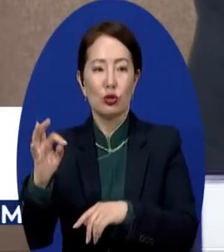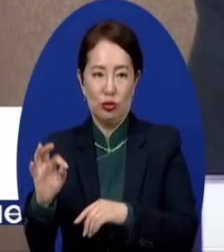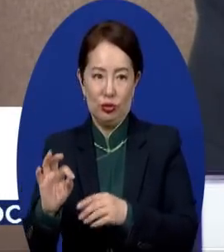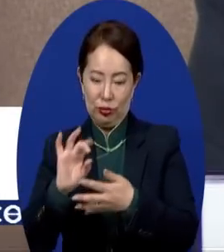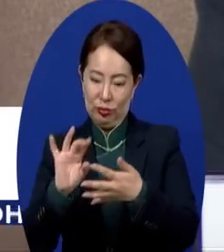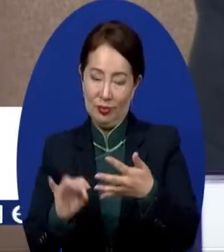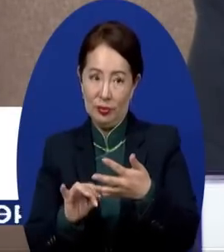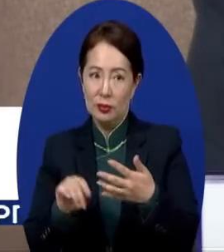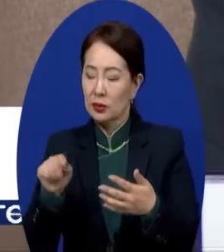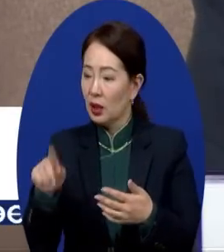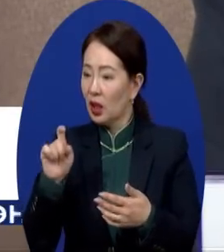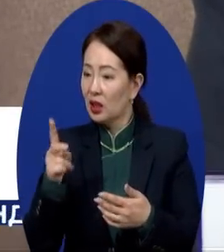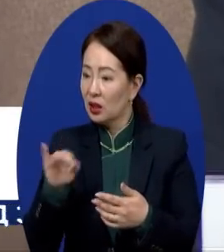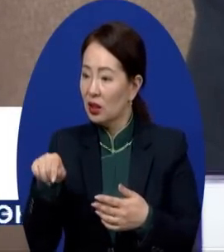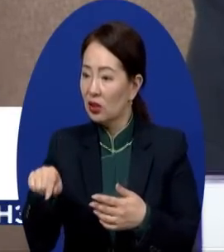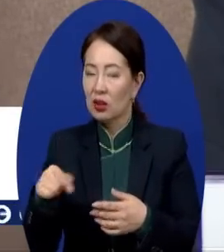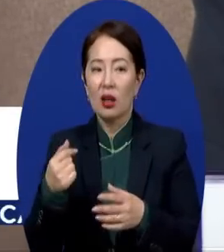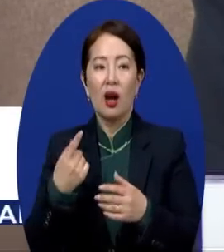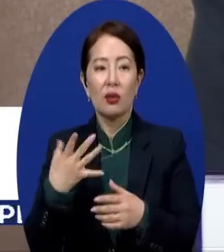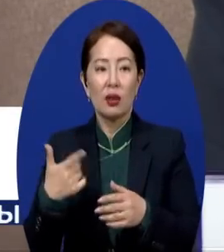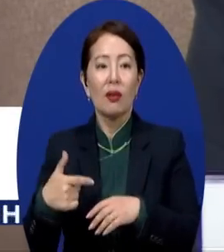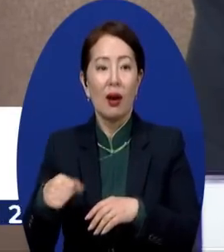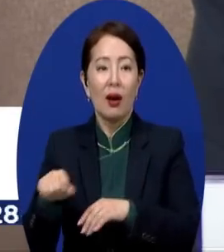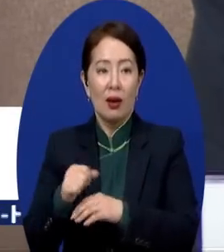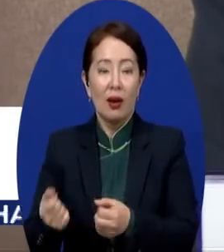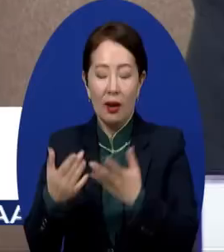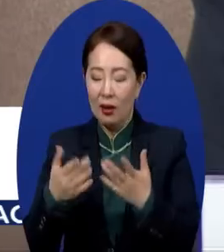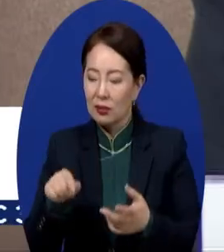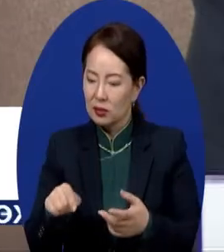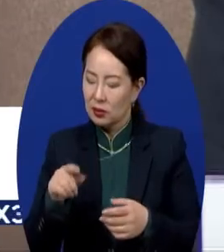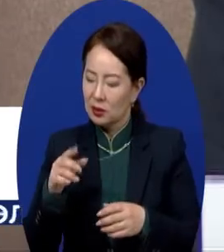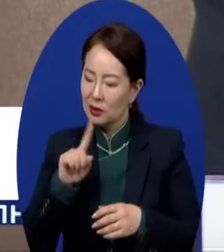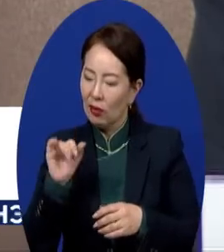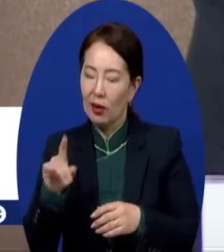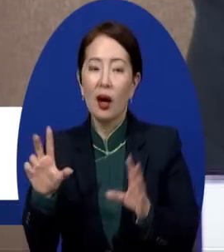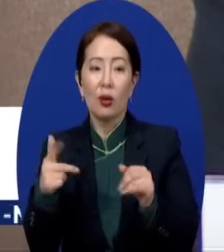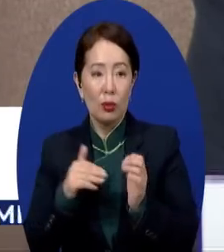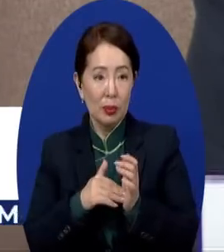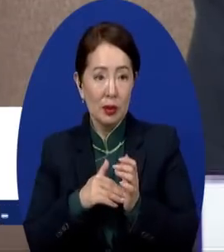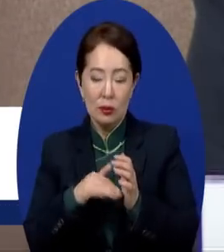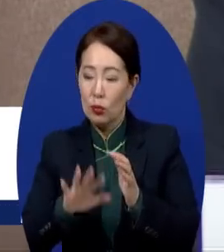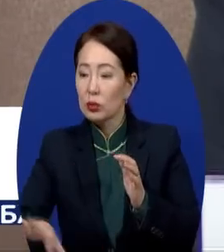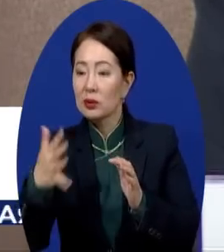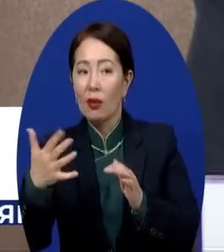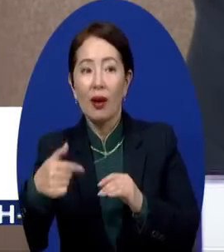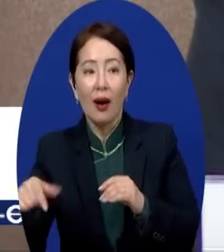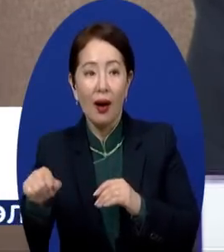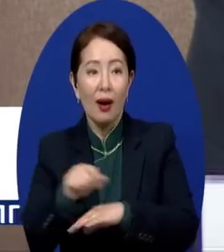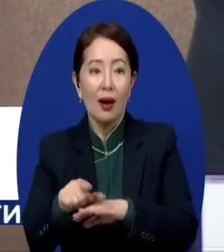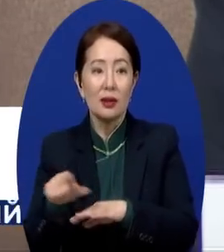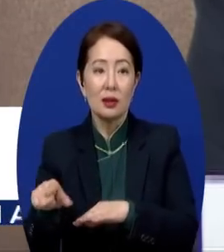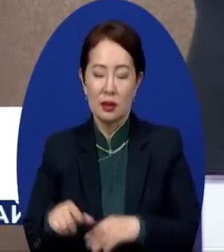нэг за хинти дээр нэг 15,000 гарна. За захын дээр 13,000. За бусд нь бол нэг 5-аас доош гарна уу гарч ирэх. Тэр өдр бид нар